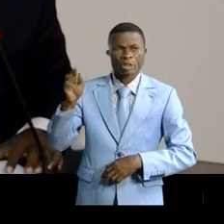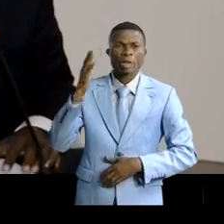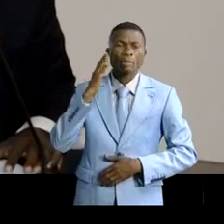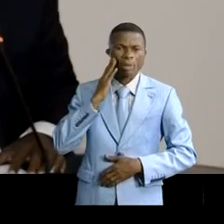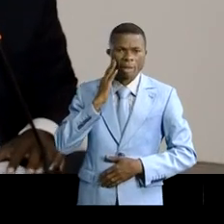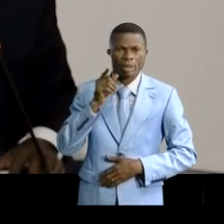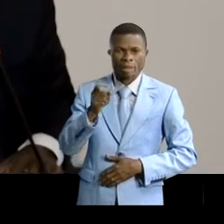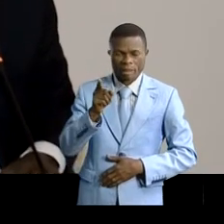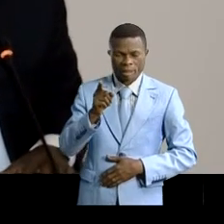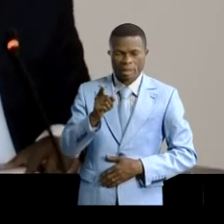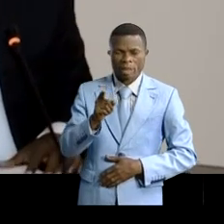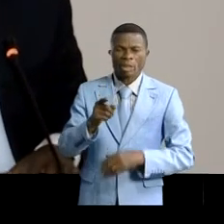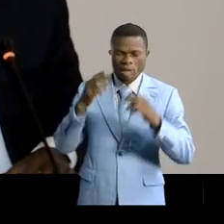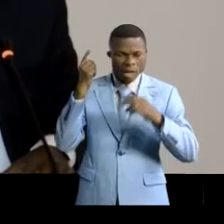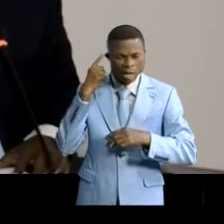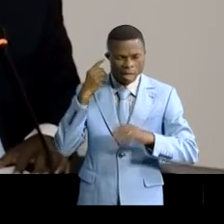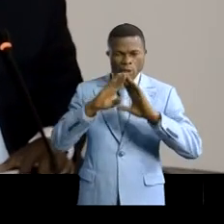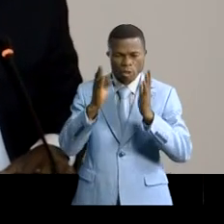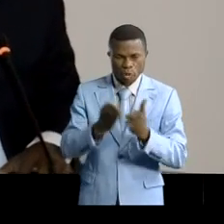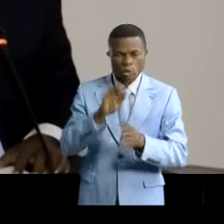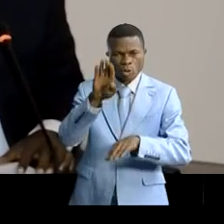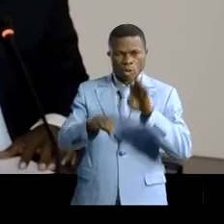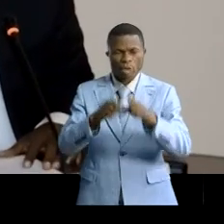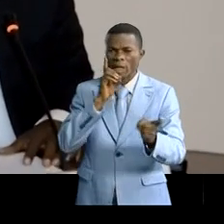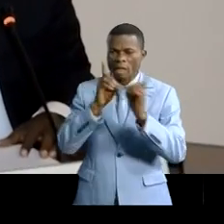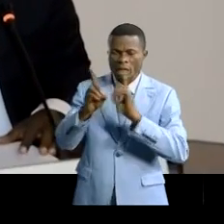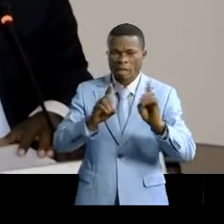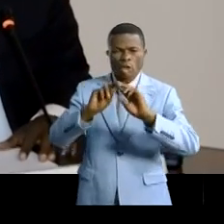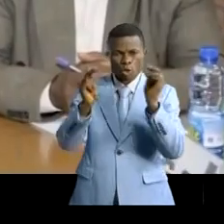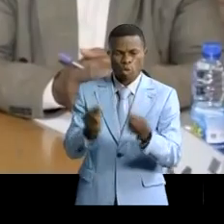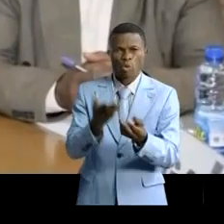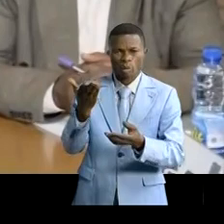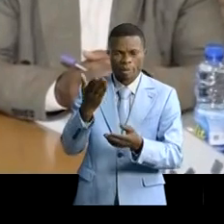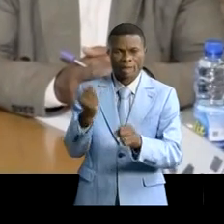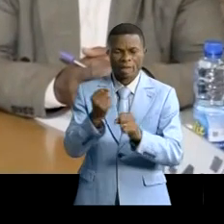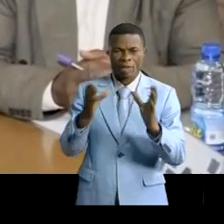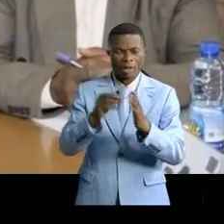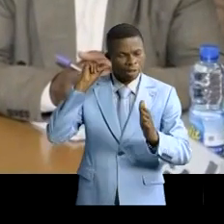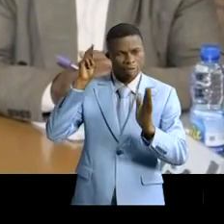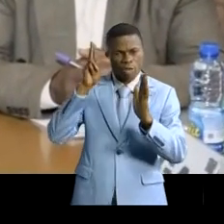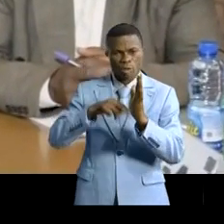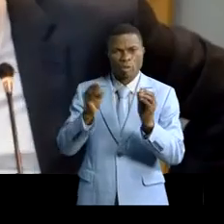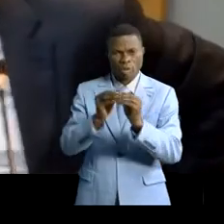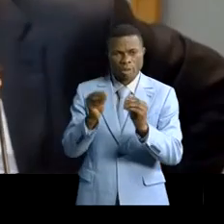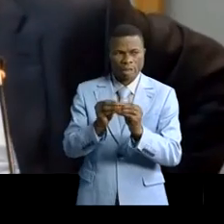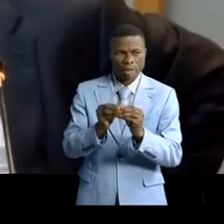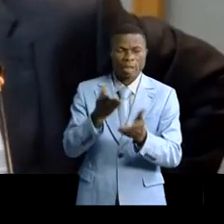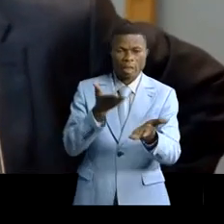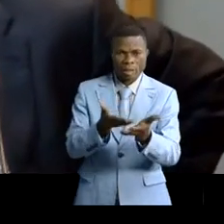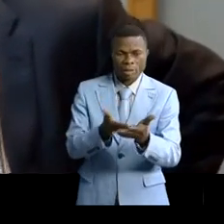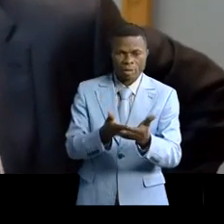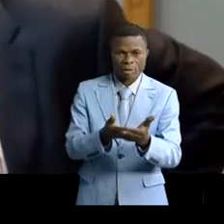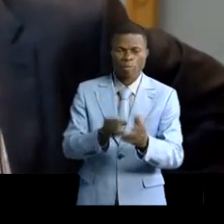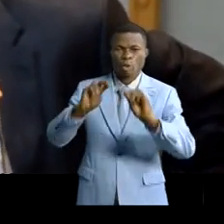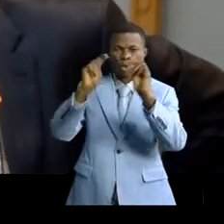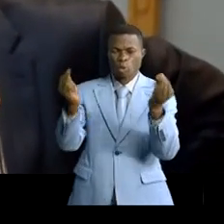Yuma, a suivi tout le processus du dialogue avec ce partenaire du gouvernement. Comme cette réunion au cours de laquelle la